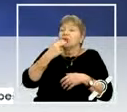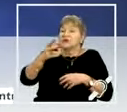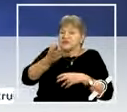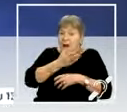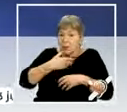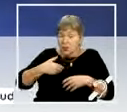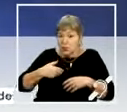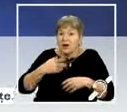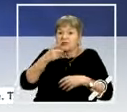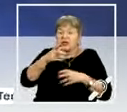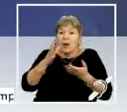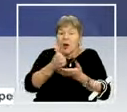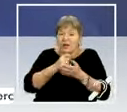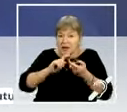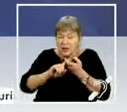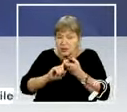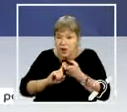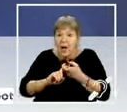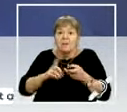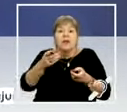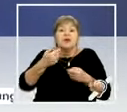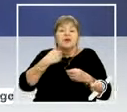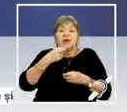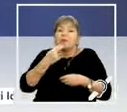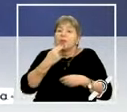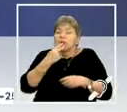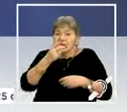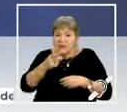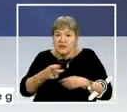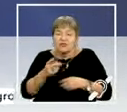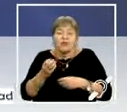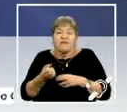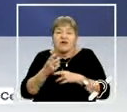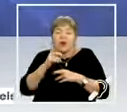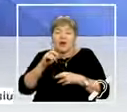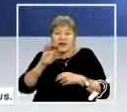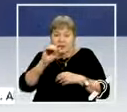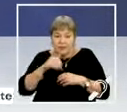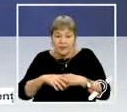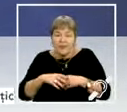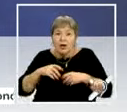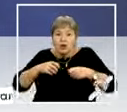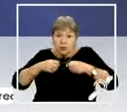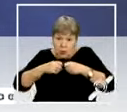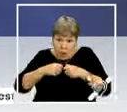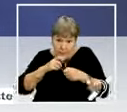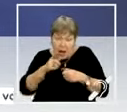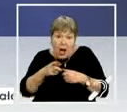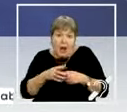Capitalei. Operatorul care a stat de vorbă cu femeia este polițistul Florin Călinescu. Doamna era foarte